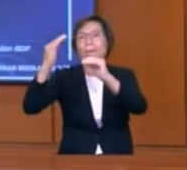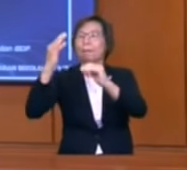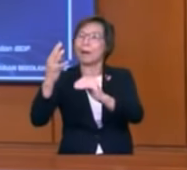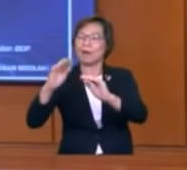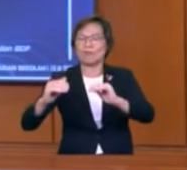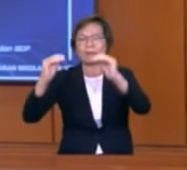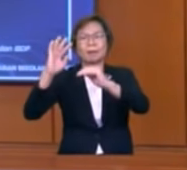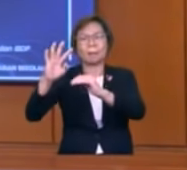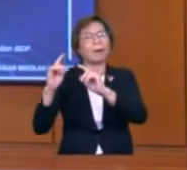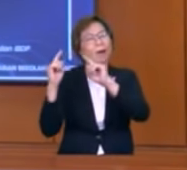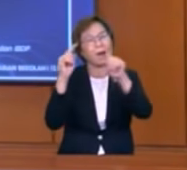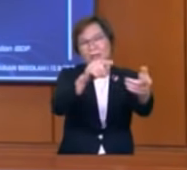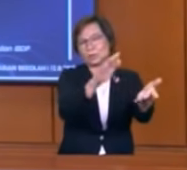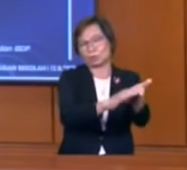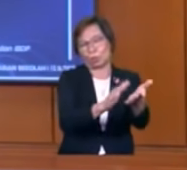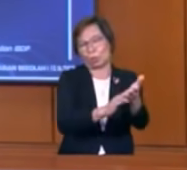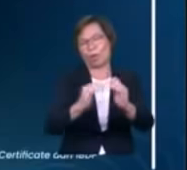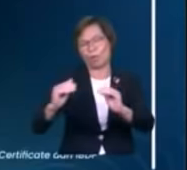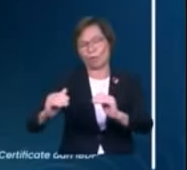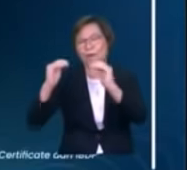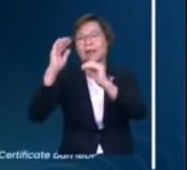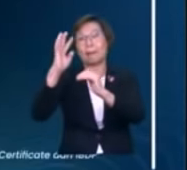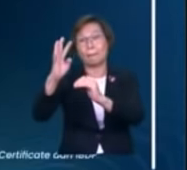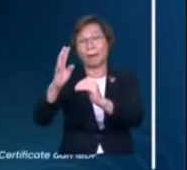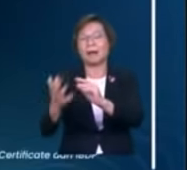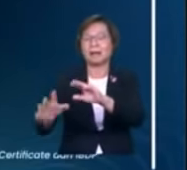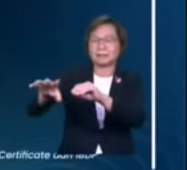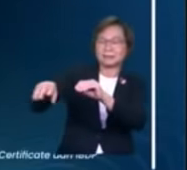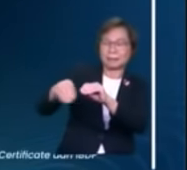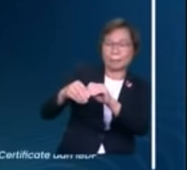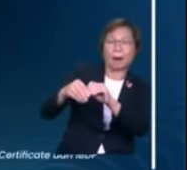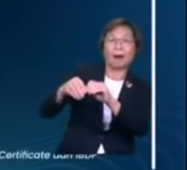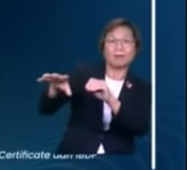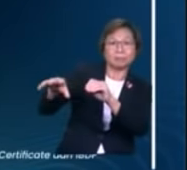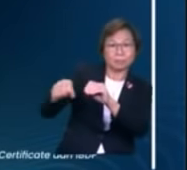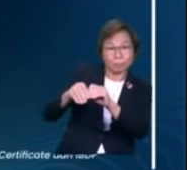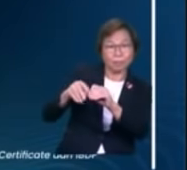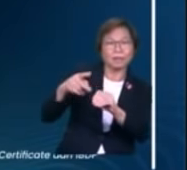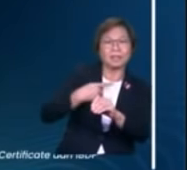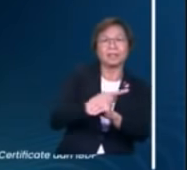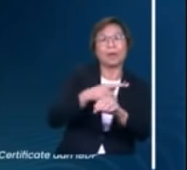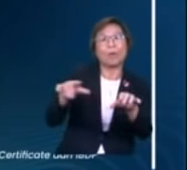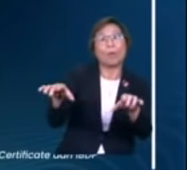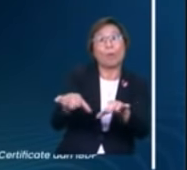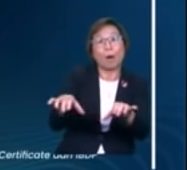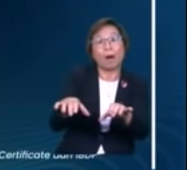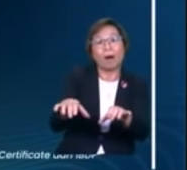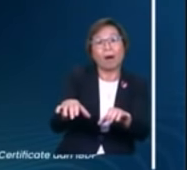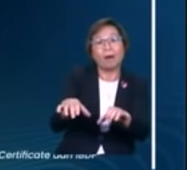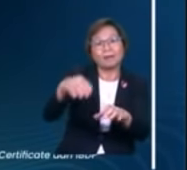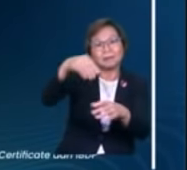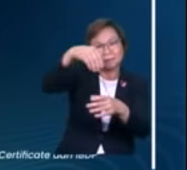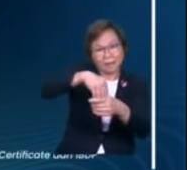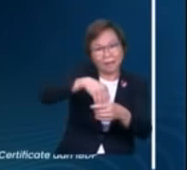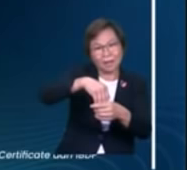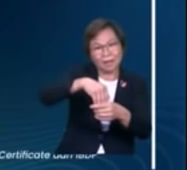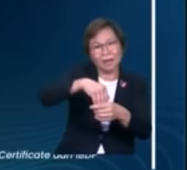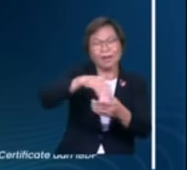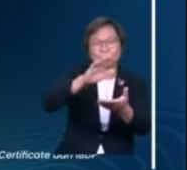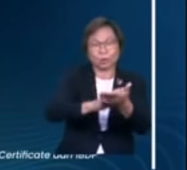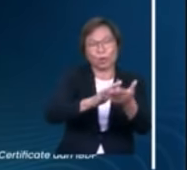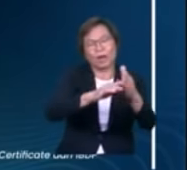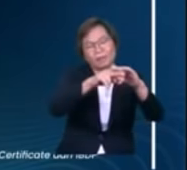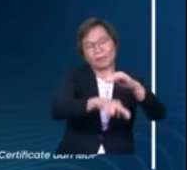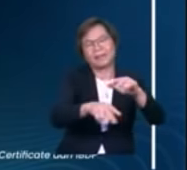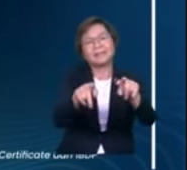dan dalam fase keempat ini akan ada pertambahan debet dimana kita buat di dalam konteks